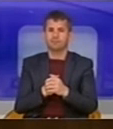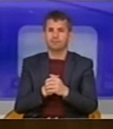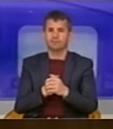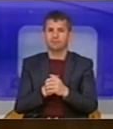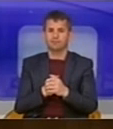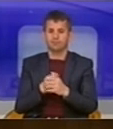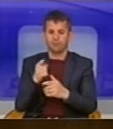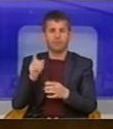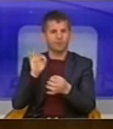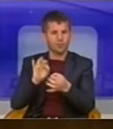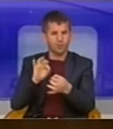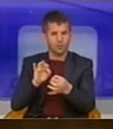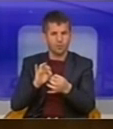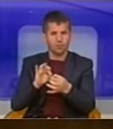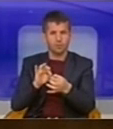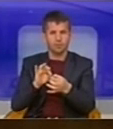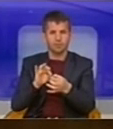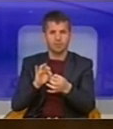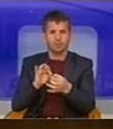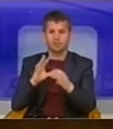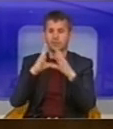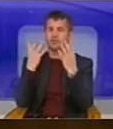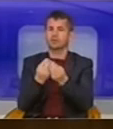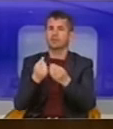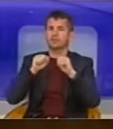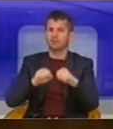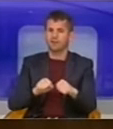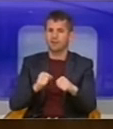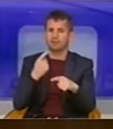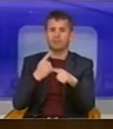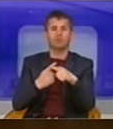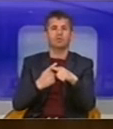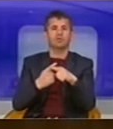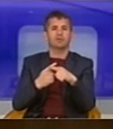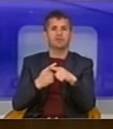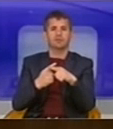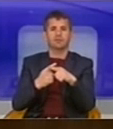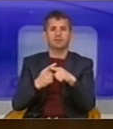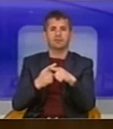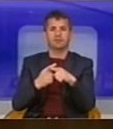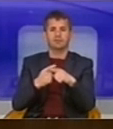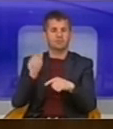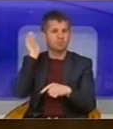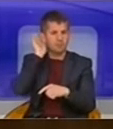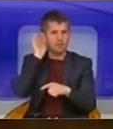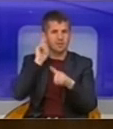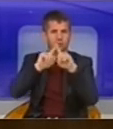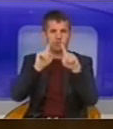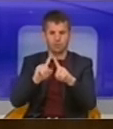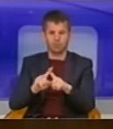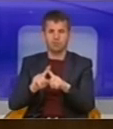në kursimet nga qeveria dhe në kursimet që po bëjnë ministri dhe ministrat për kasë në këtë